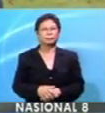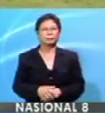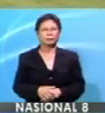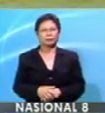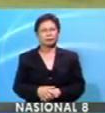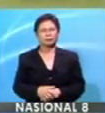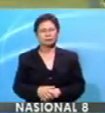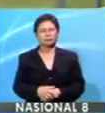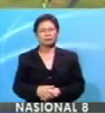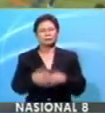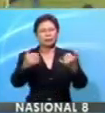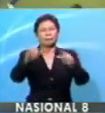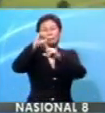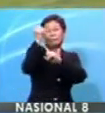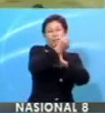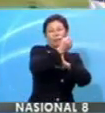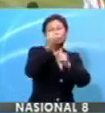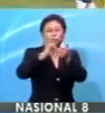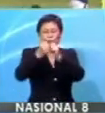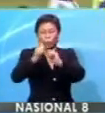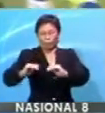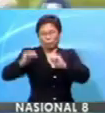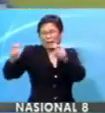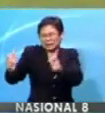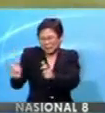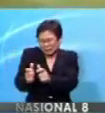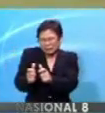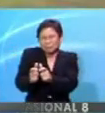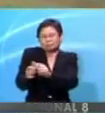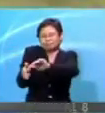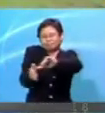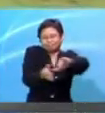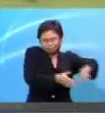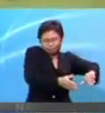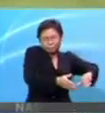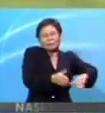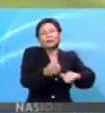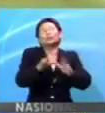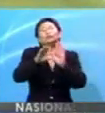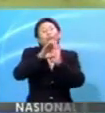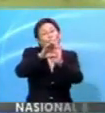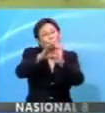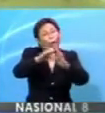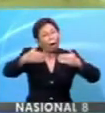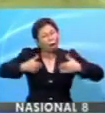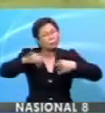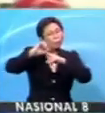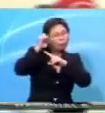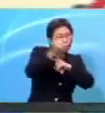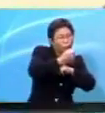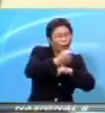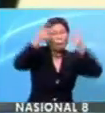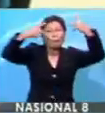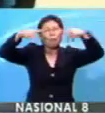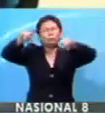lama ketika ini persatuan sukan di peringkat lebih kecil dipinggirkan beliau memberi contoh ada persatuanempunyai